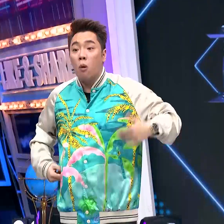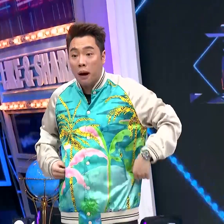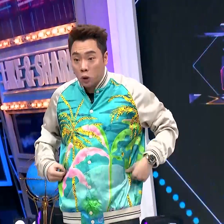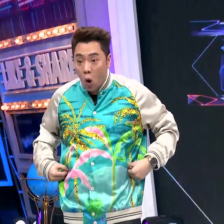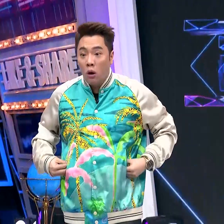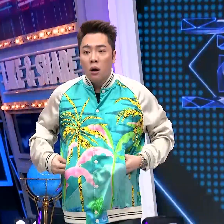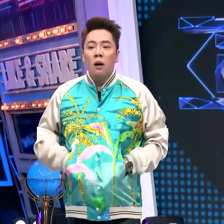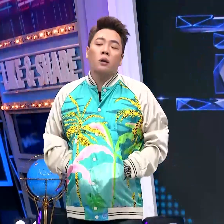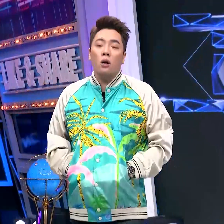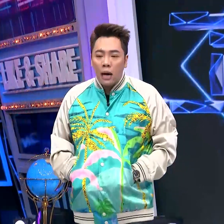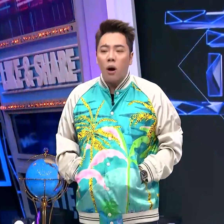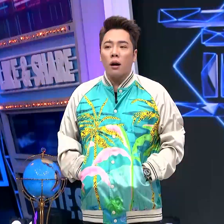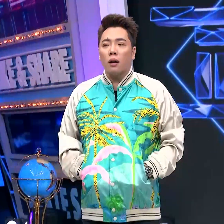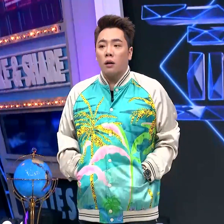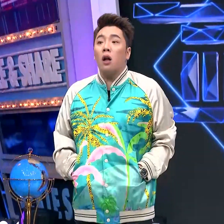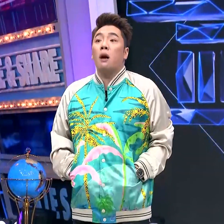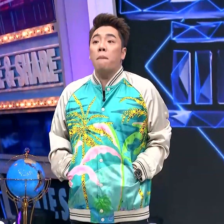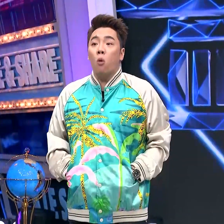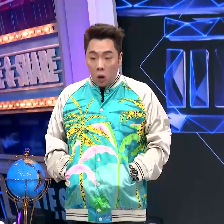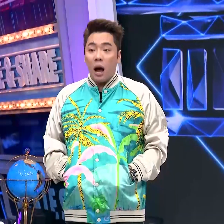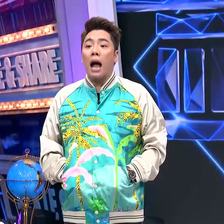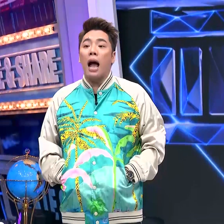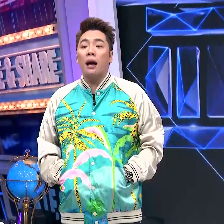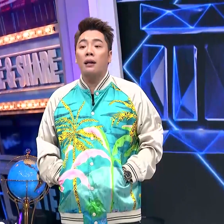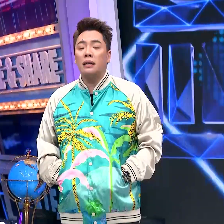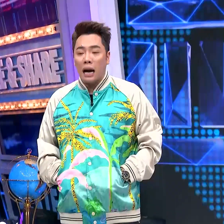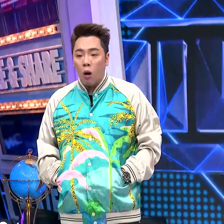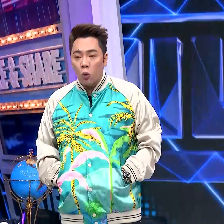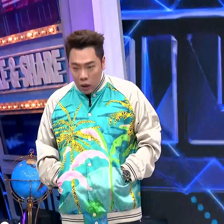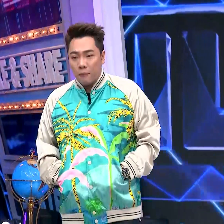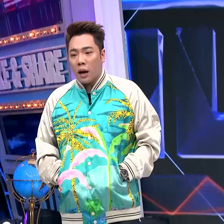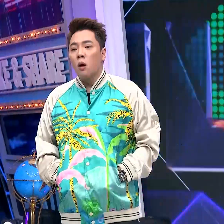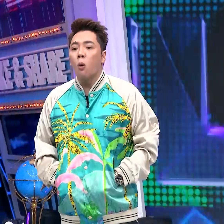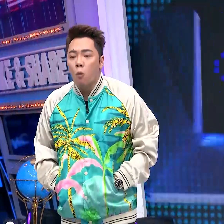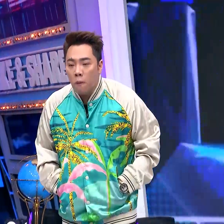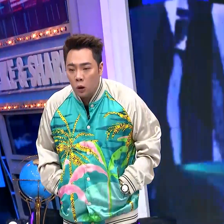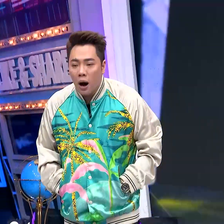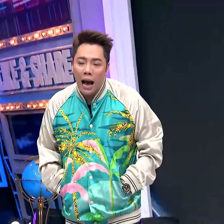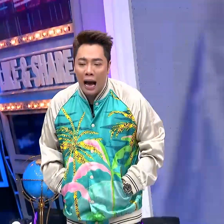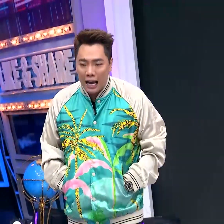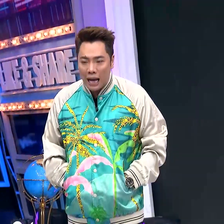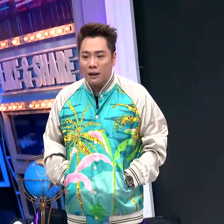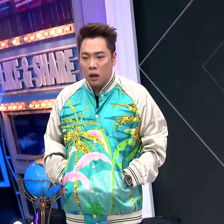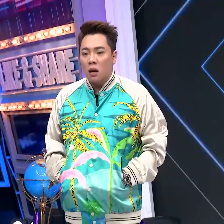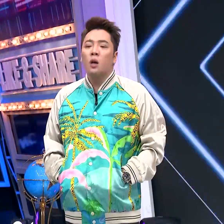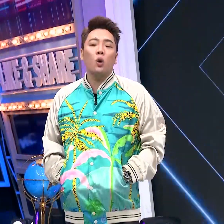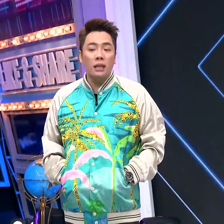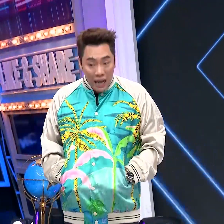รณีของผู้กำกับโจ้ต้องใช้คำว่าตอนนี้ก็เป็นผู้ต้องหาจากเอาถุงดำเนี่ยคุมหัวผู้ต้องหาค้